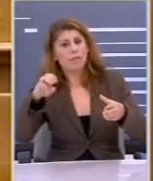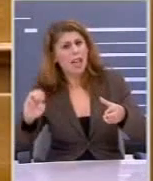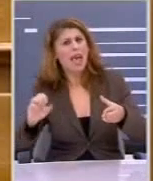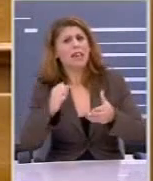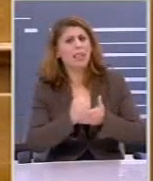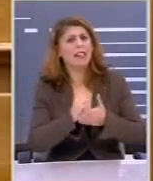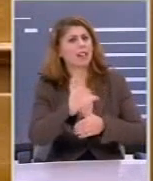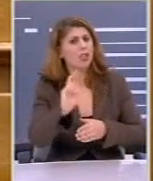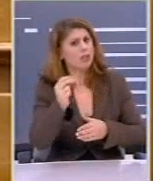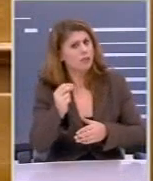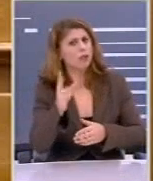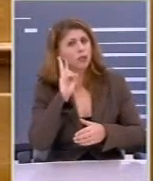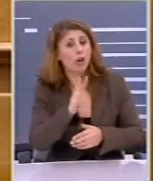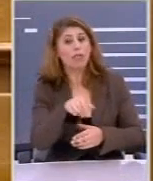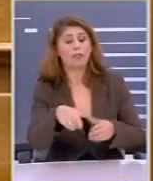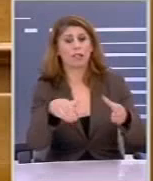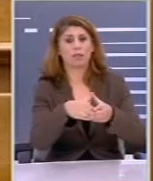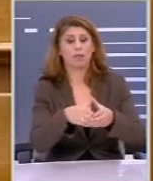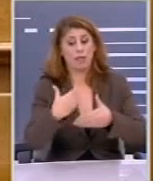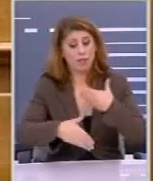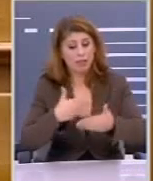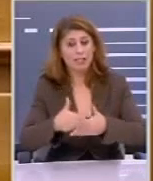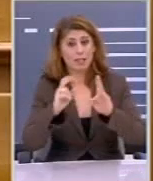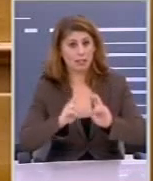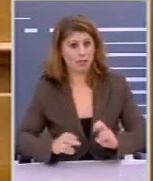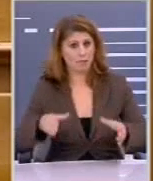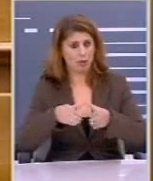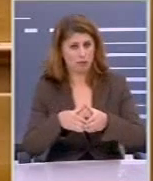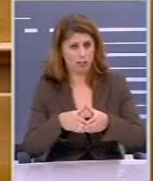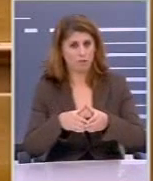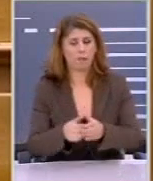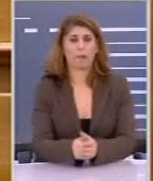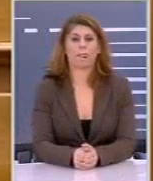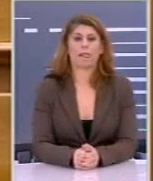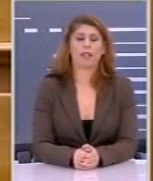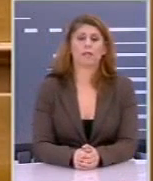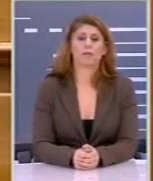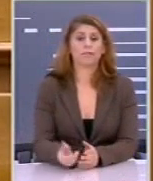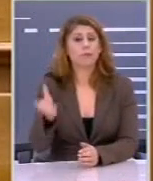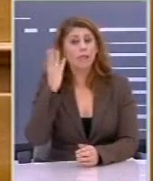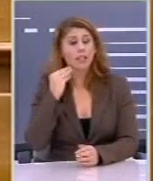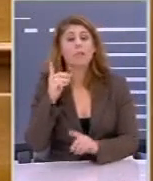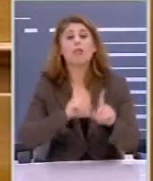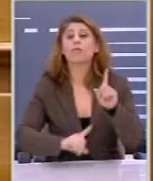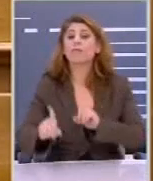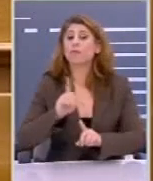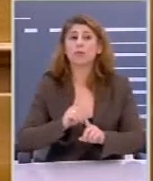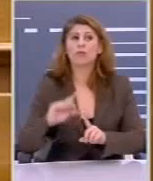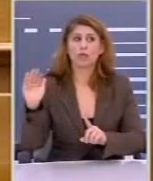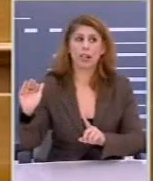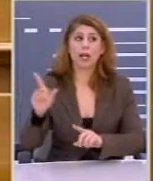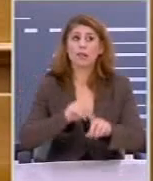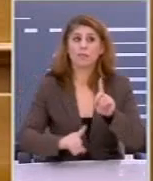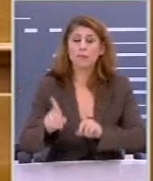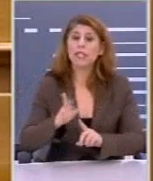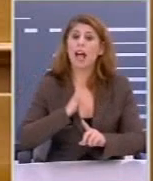και από τους πολίτες, η όλη διαδικασία της Εξεταστικής Επιτροπής, να μάθουν ποιους καλέσαμε και ποιοι άνθρωποι